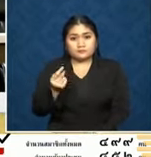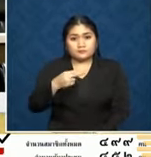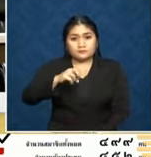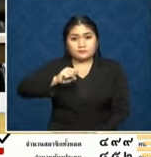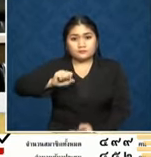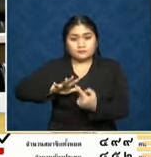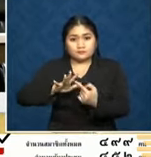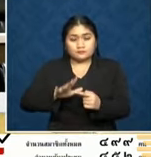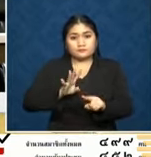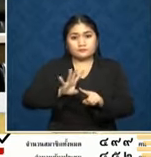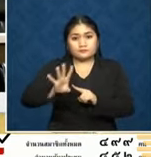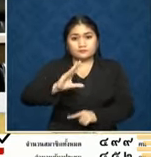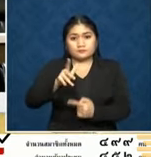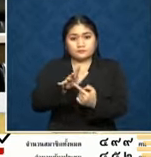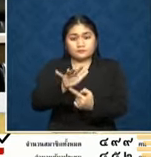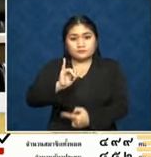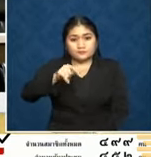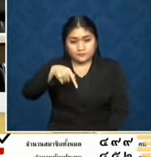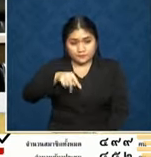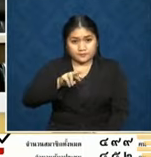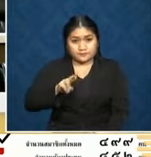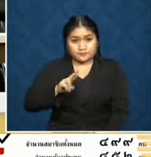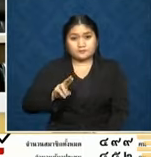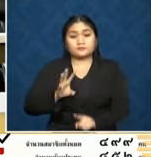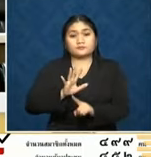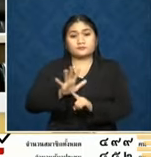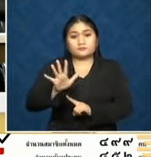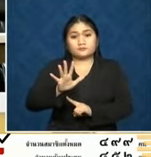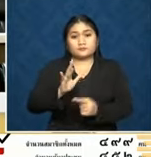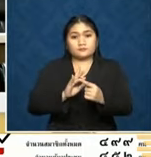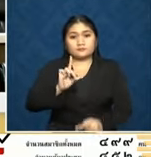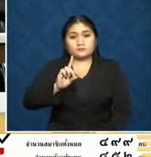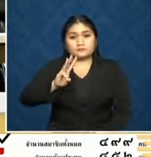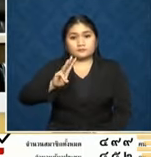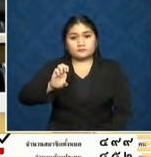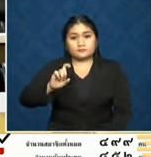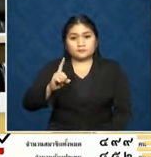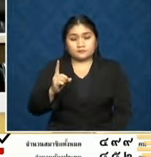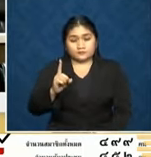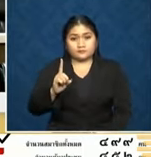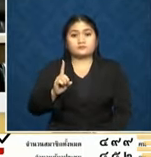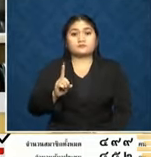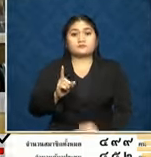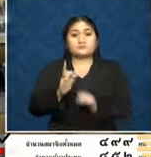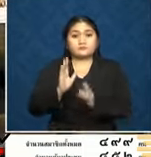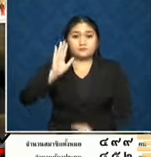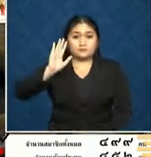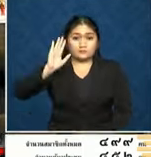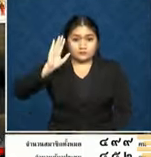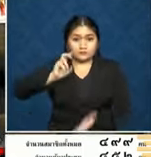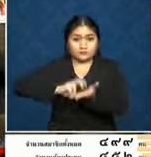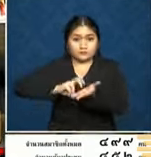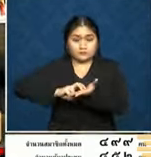ท่านที่4นายชัยพรทบแปรท่านที่5นายเดวิดมกรพงศ์ขอผู้รองได้ครับ